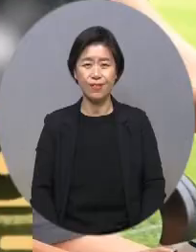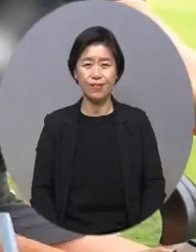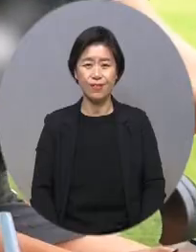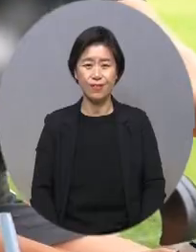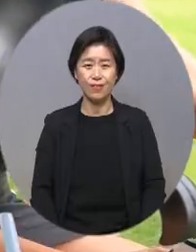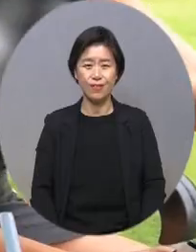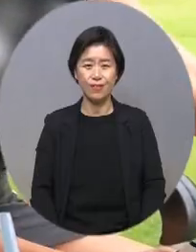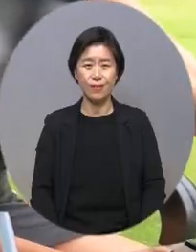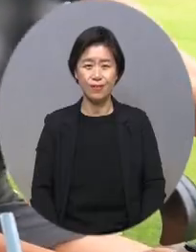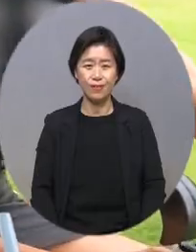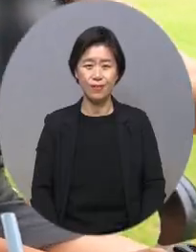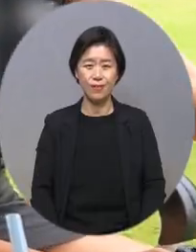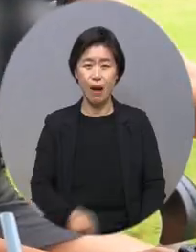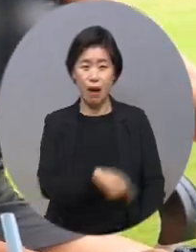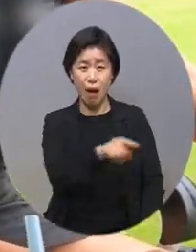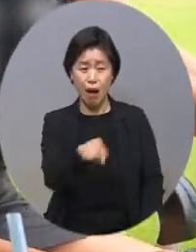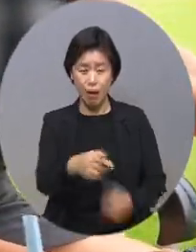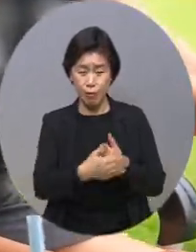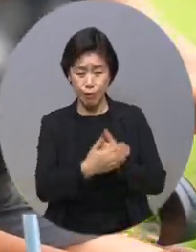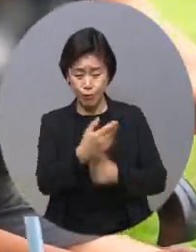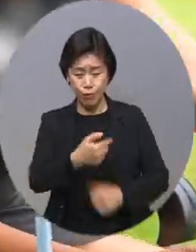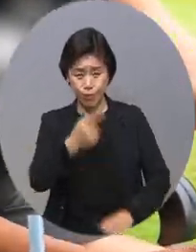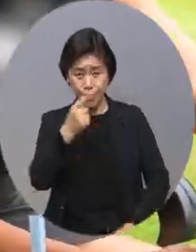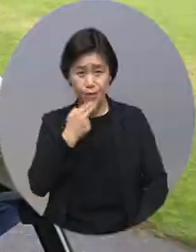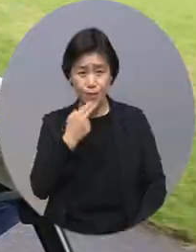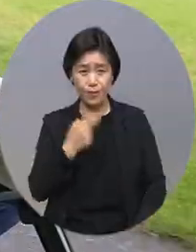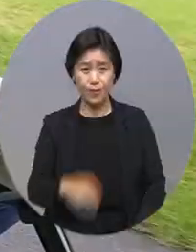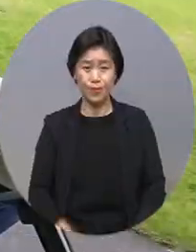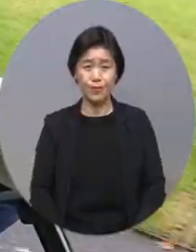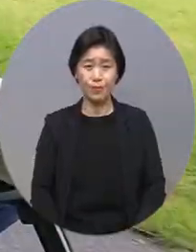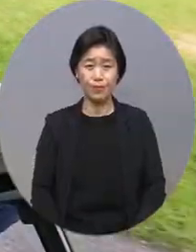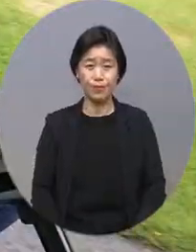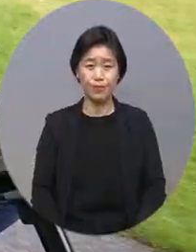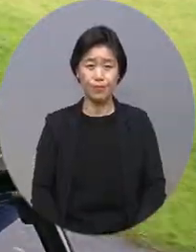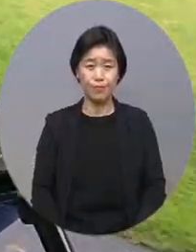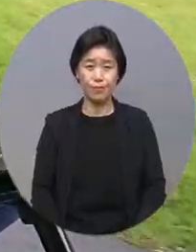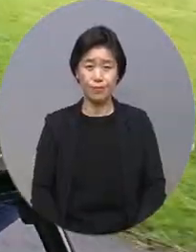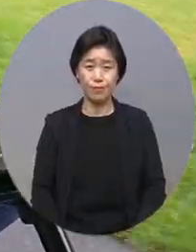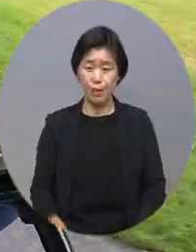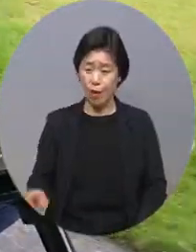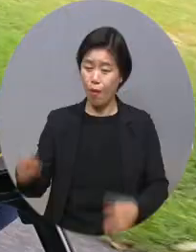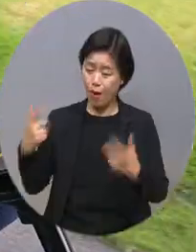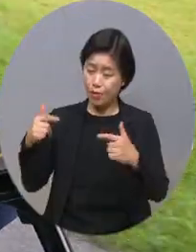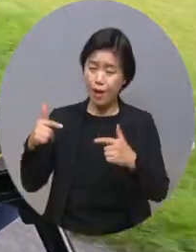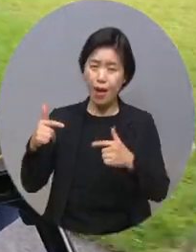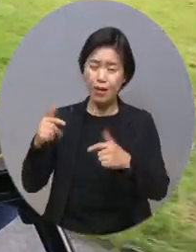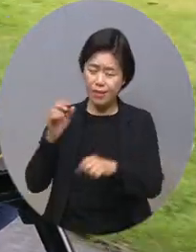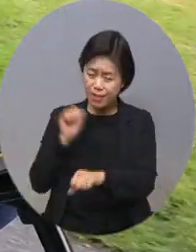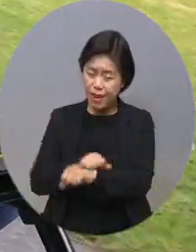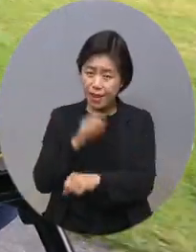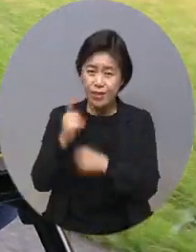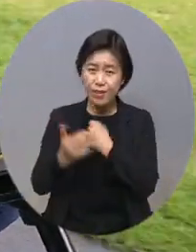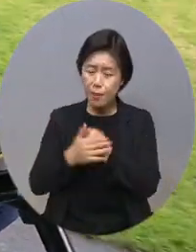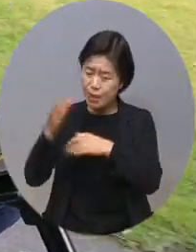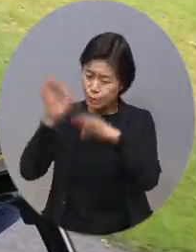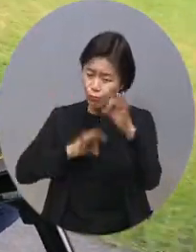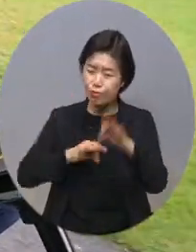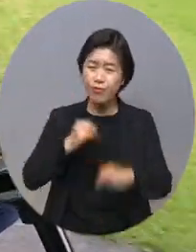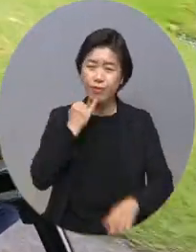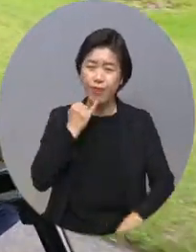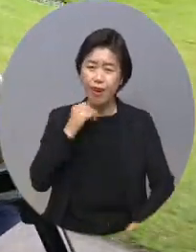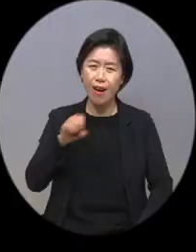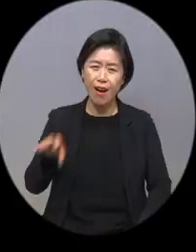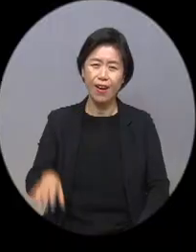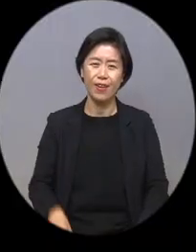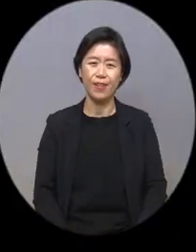사제들 같아. 아니, 유튜브에 이렇게 맨날 잘 치는 것만 나오면 재미없다니까. 아, 그래. 이런 거 한 번씩 보여줘야지 인간적이고 이런 거 가지고. 아니, 나 카트 하고 싶다고,